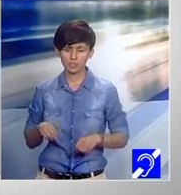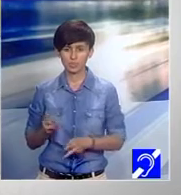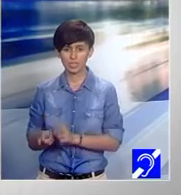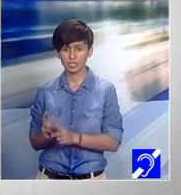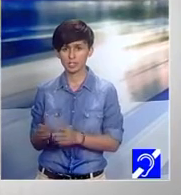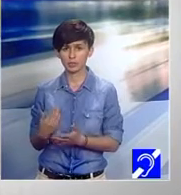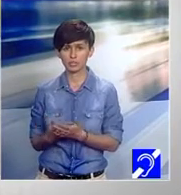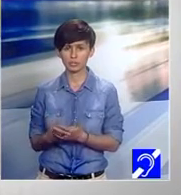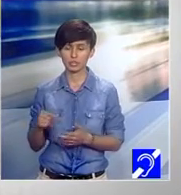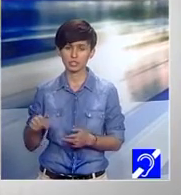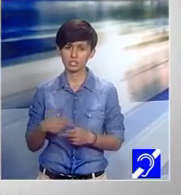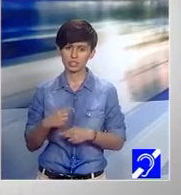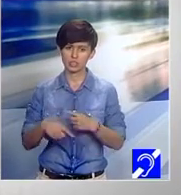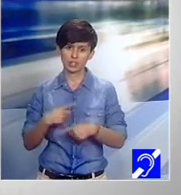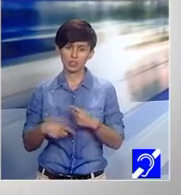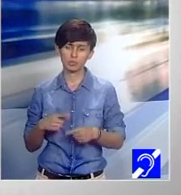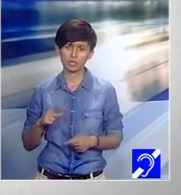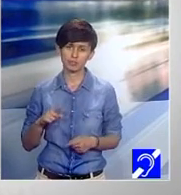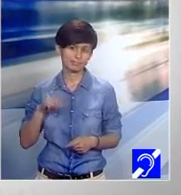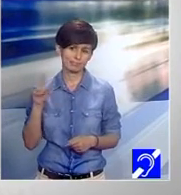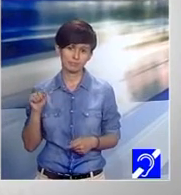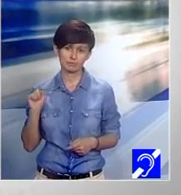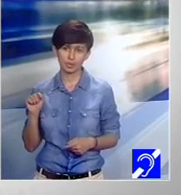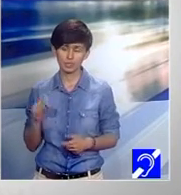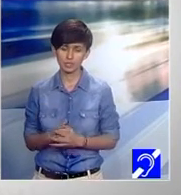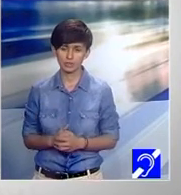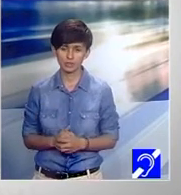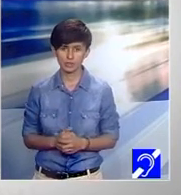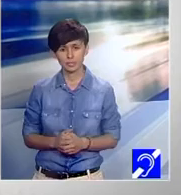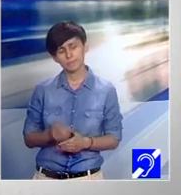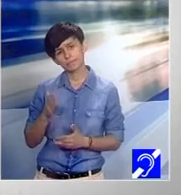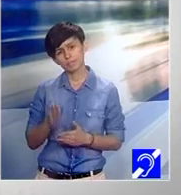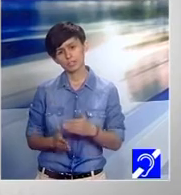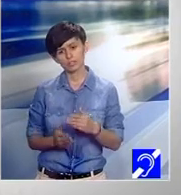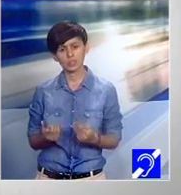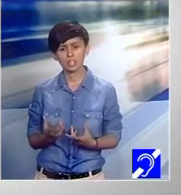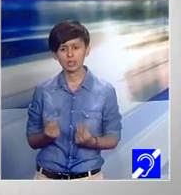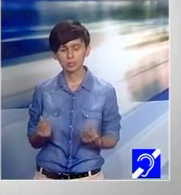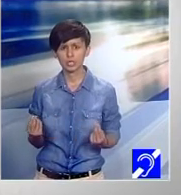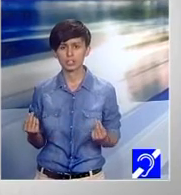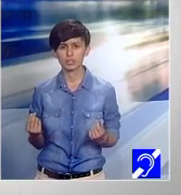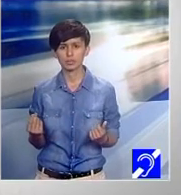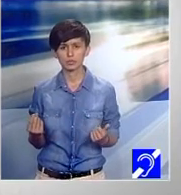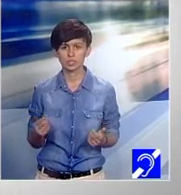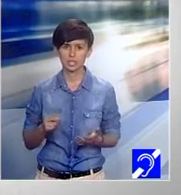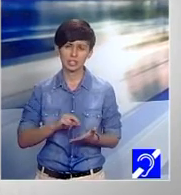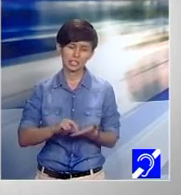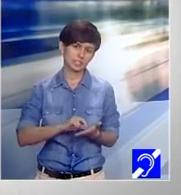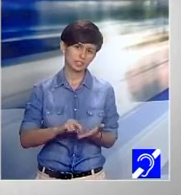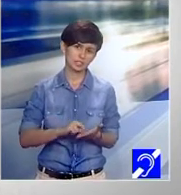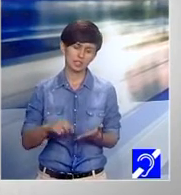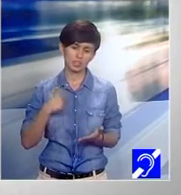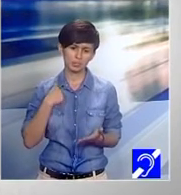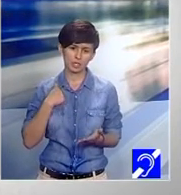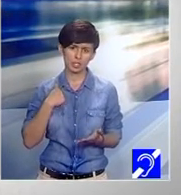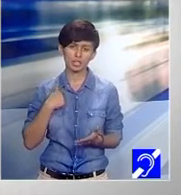erau sub semnul întrebării. Ce să zic, într-un final, din multele scrisori pe care eu, din